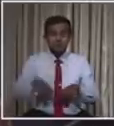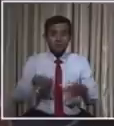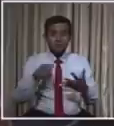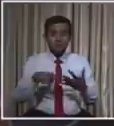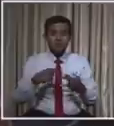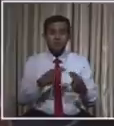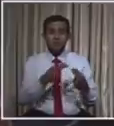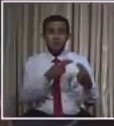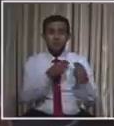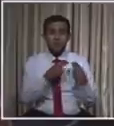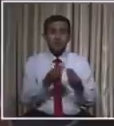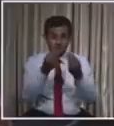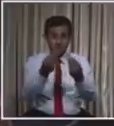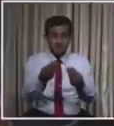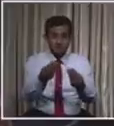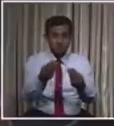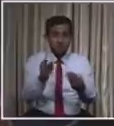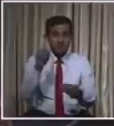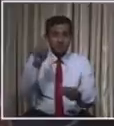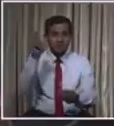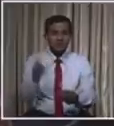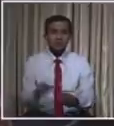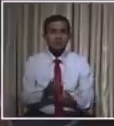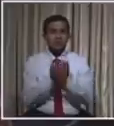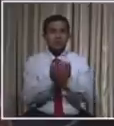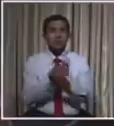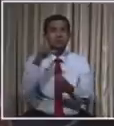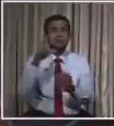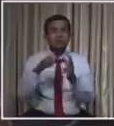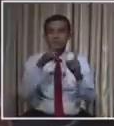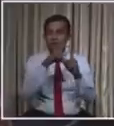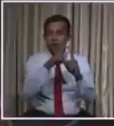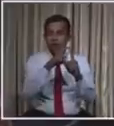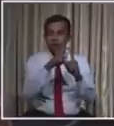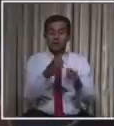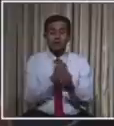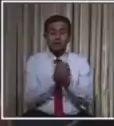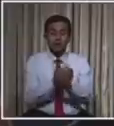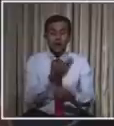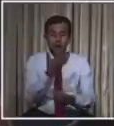බාර ගන්න කියලා කියපු තැනදි කෙනෙක්ව අත්අඩංගුවට ගත්ත CID එකේ. ඒ